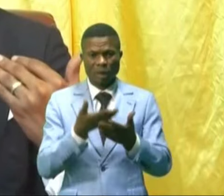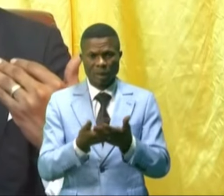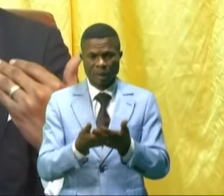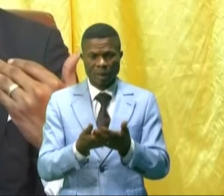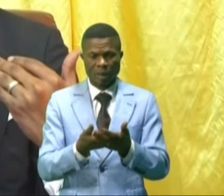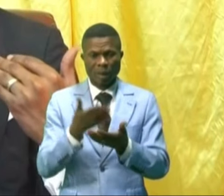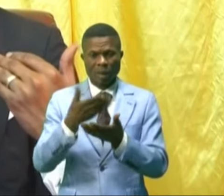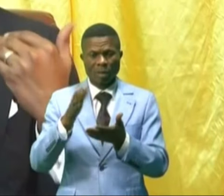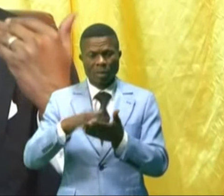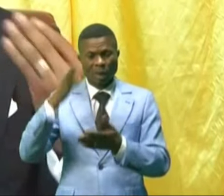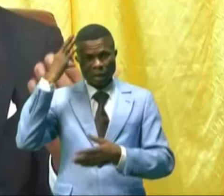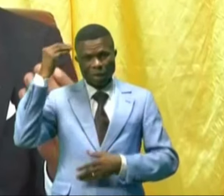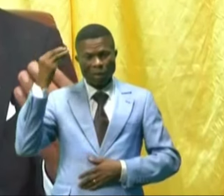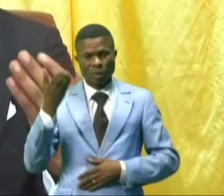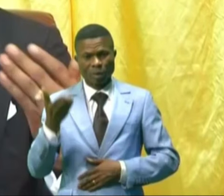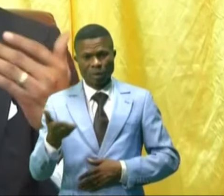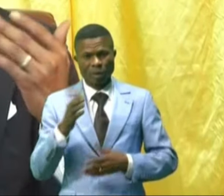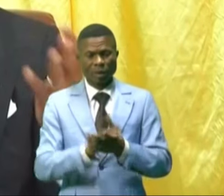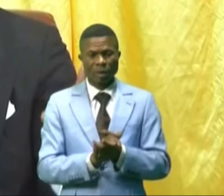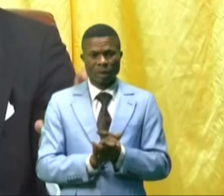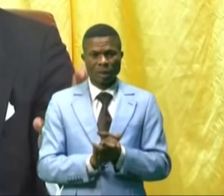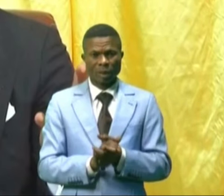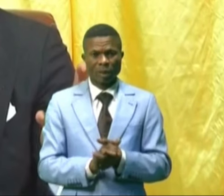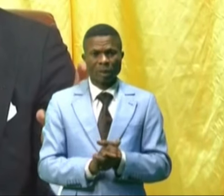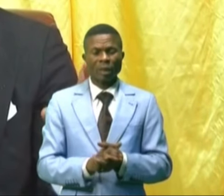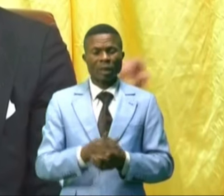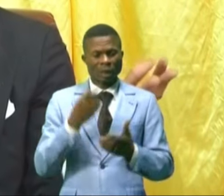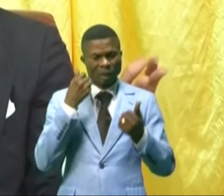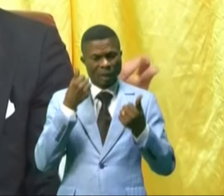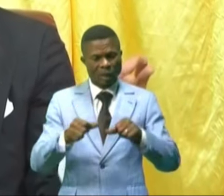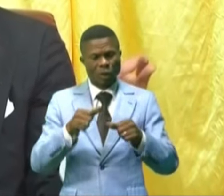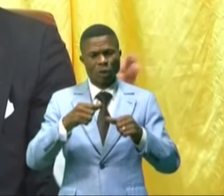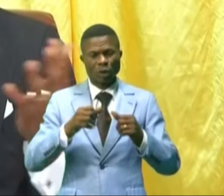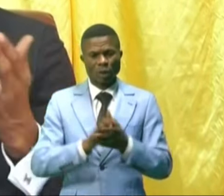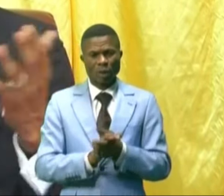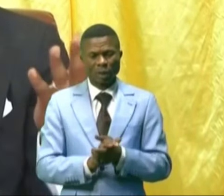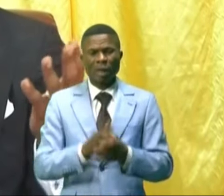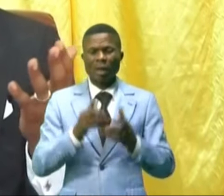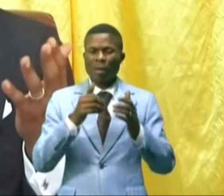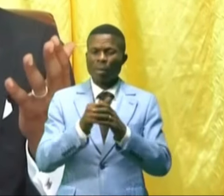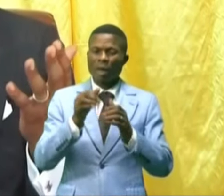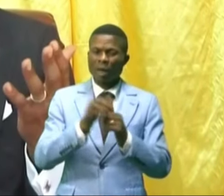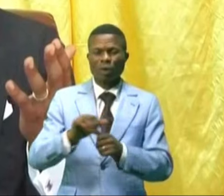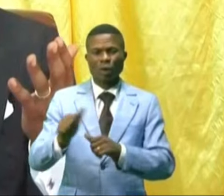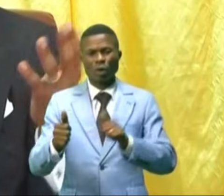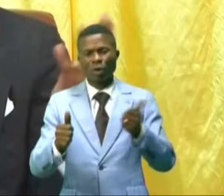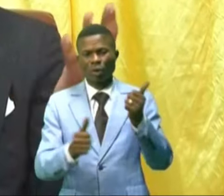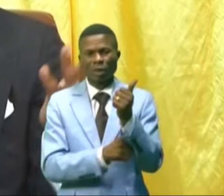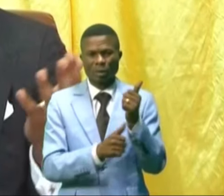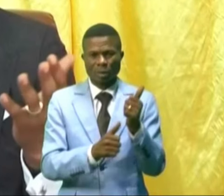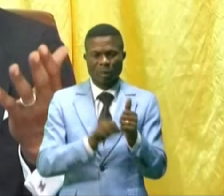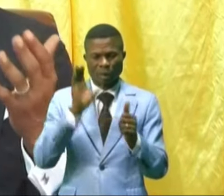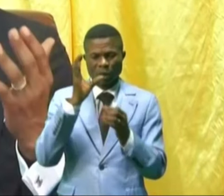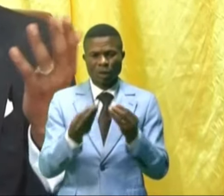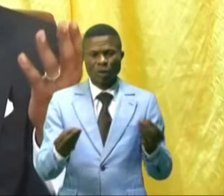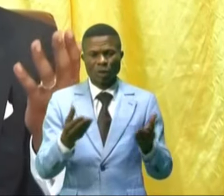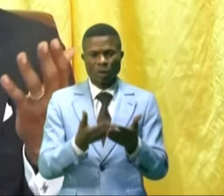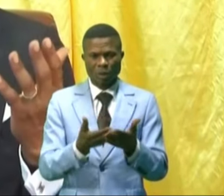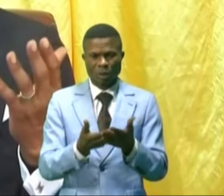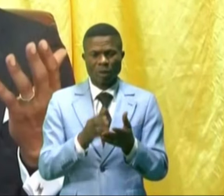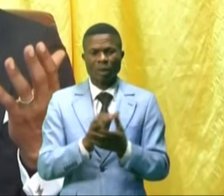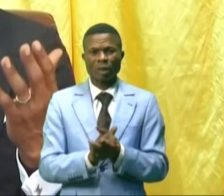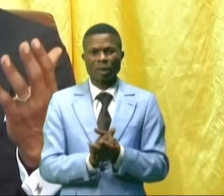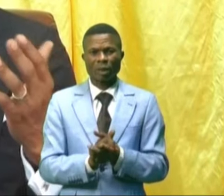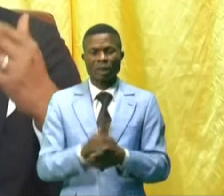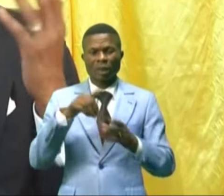du gouvernement pour être en mesure de donner constamment des efforts. Aujourd'hui, tous les comptes rendus sont téléchargeables sur le site du